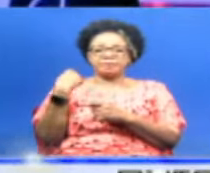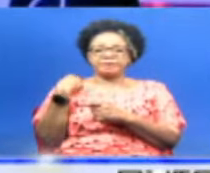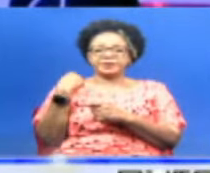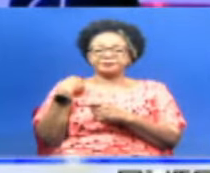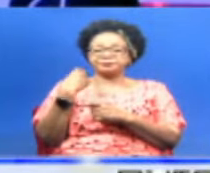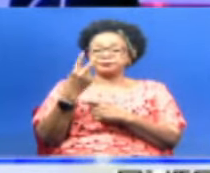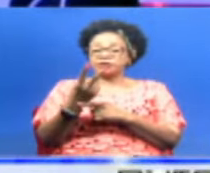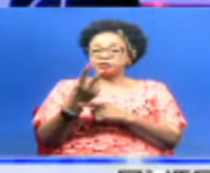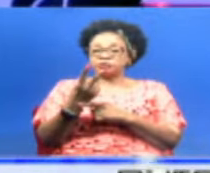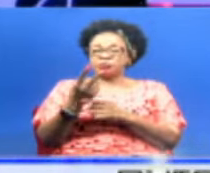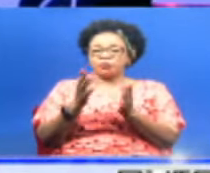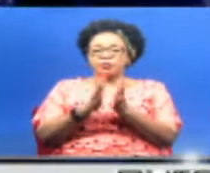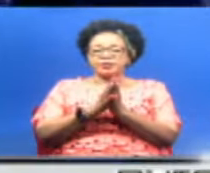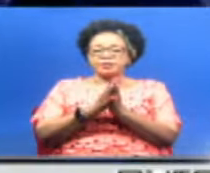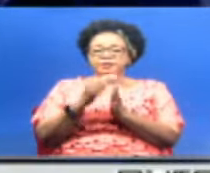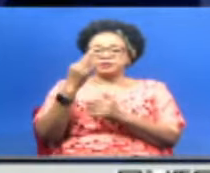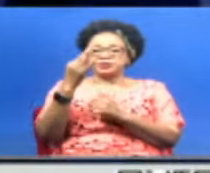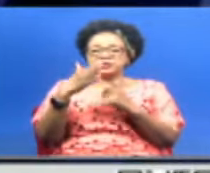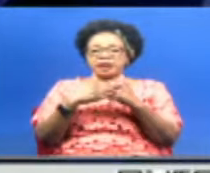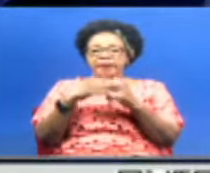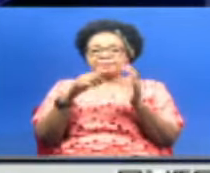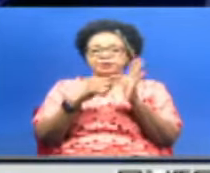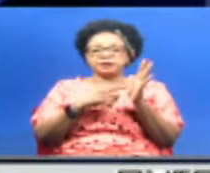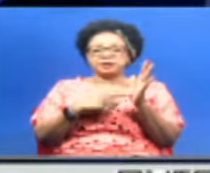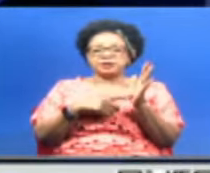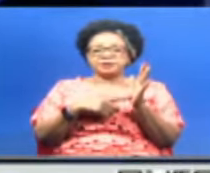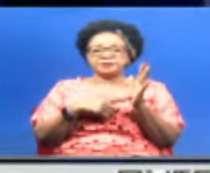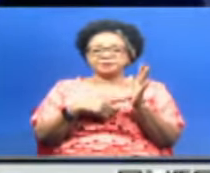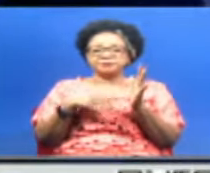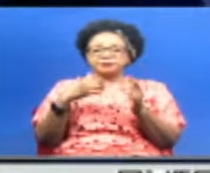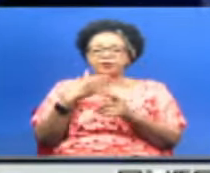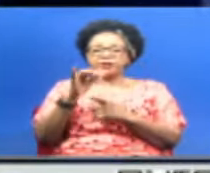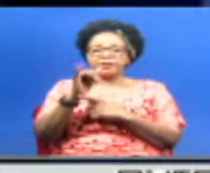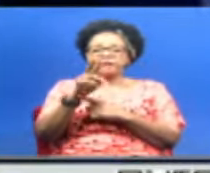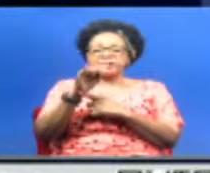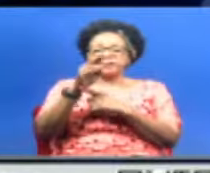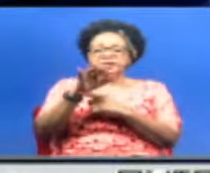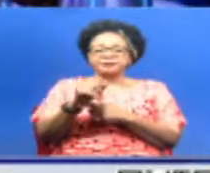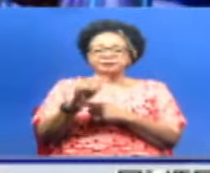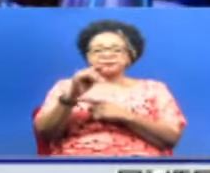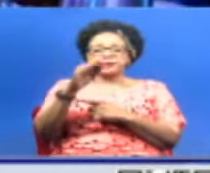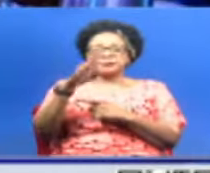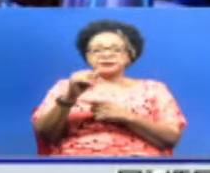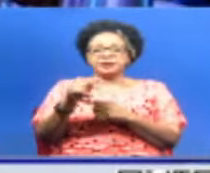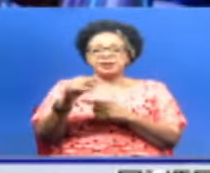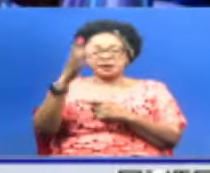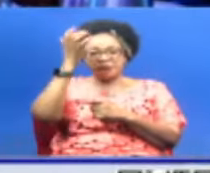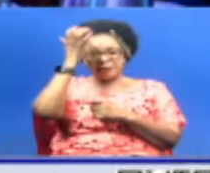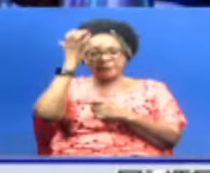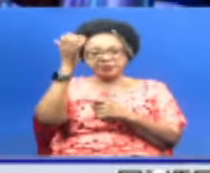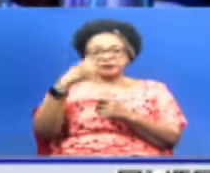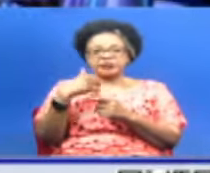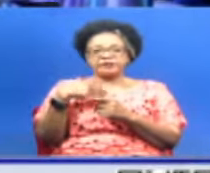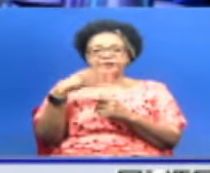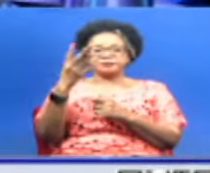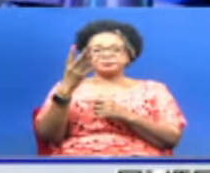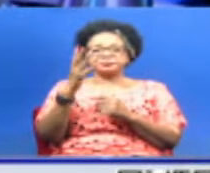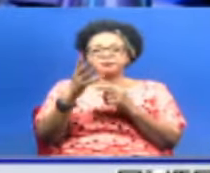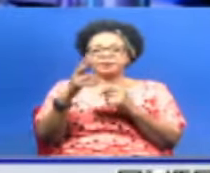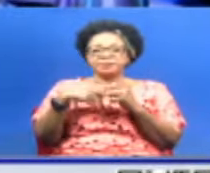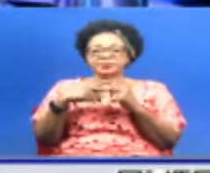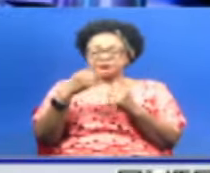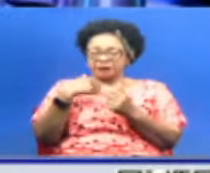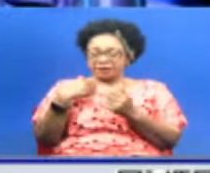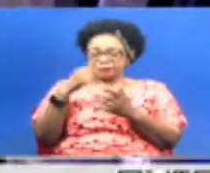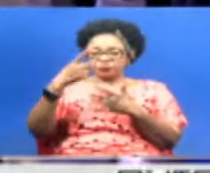pili na alama 39. Aliyekuwa bingwa mtetezi Vivian Amsala wa Kakamega alizua pointi 42 na kushinda taji la